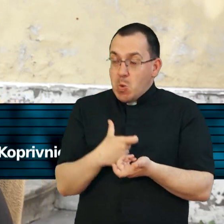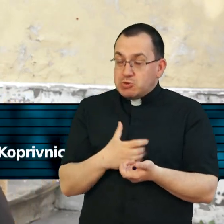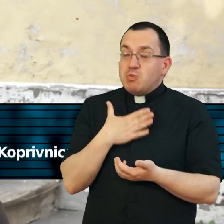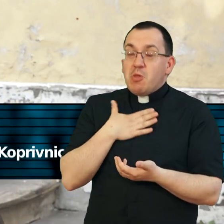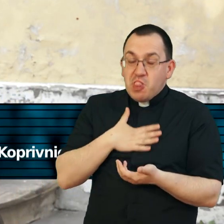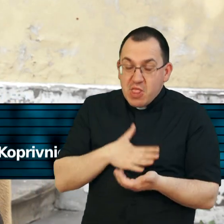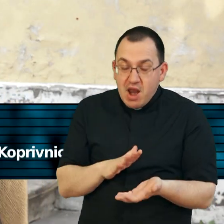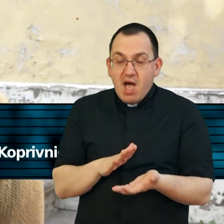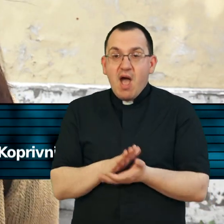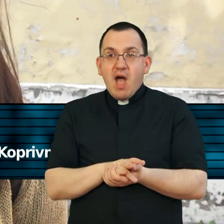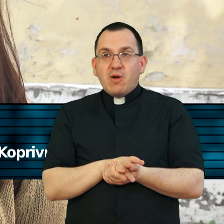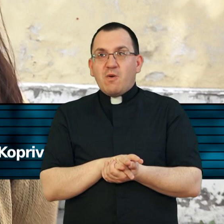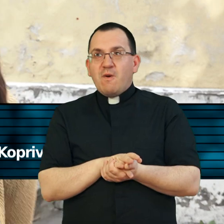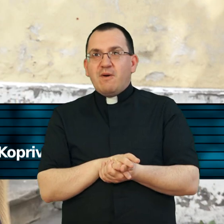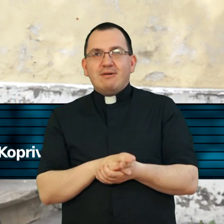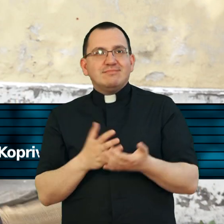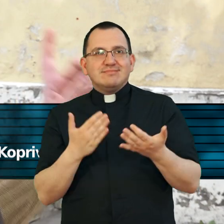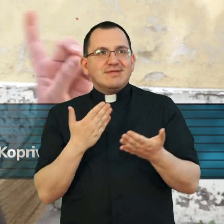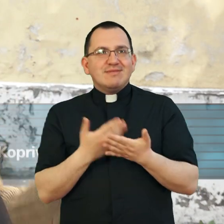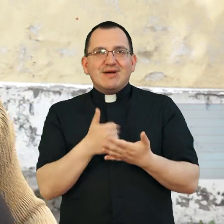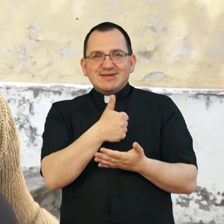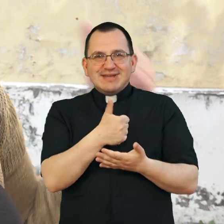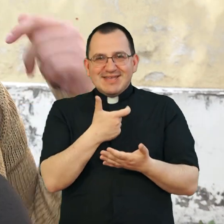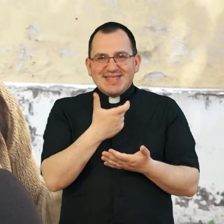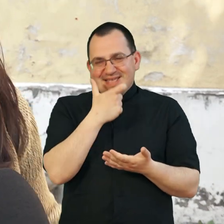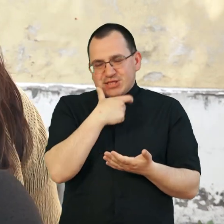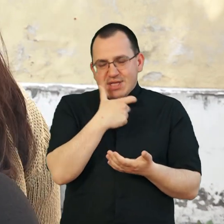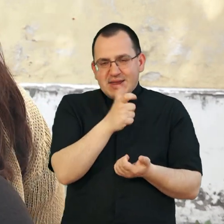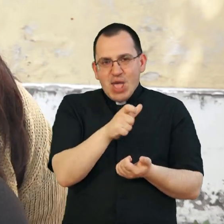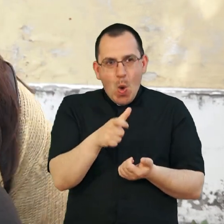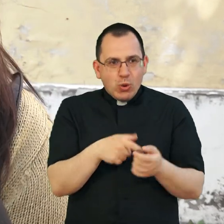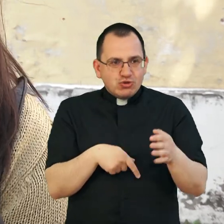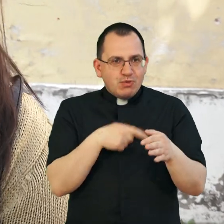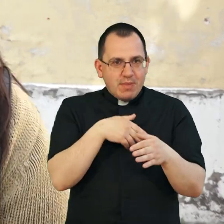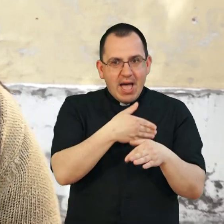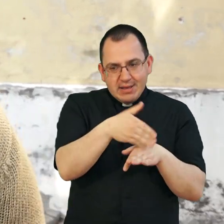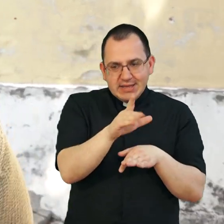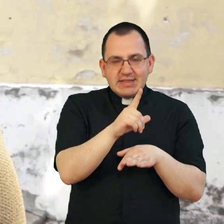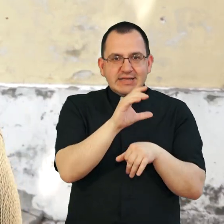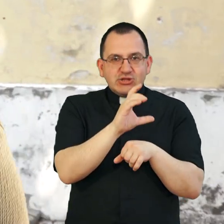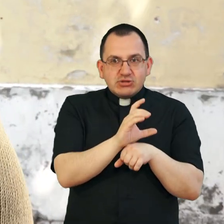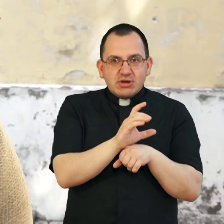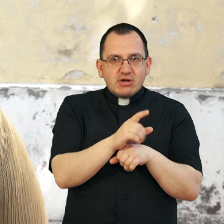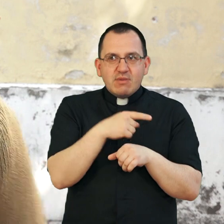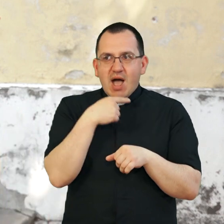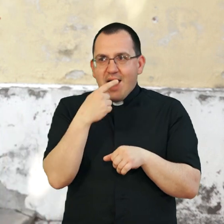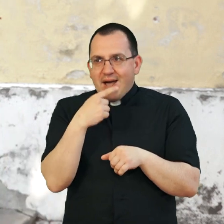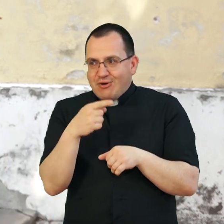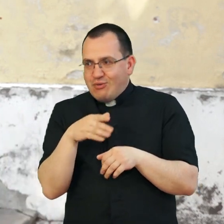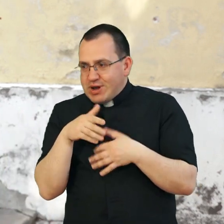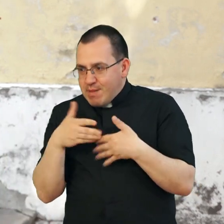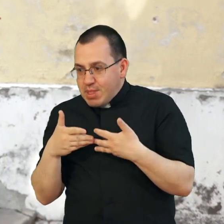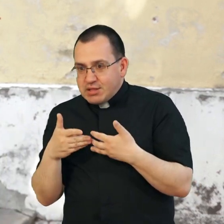drago, baš evo sad, jedan stariji gospodin izlazi van iz crkve i baš evo velim mlađoj